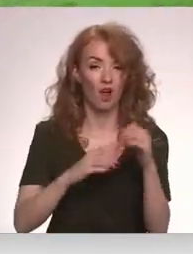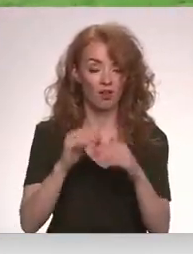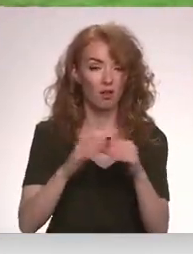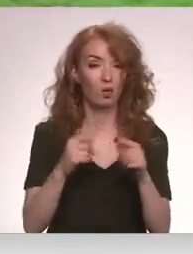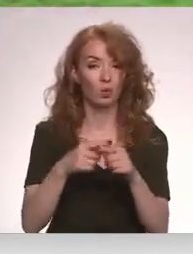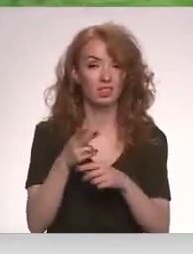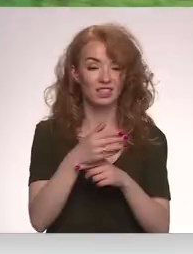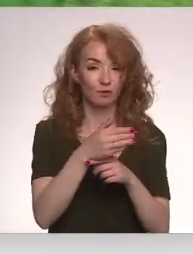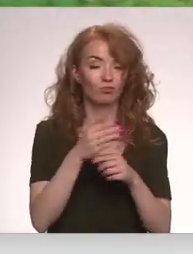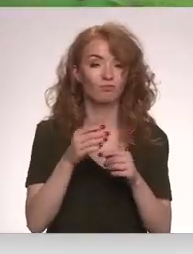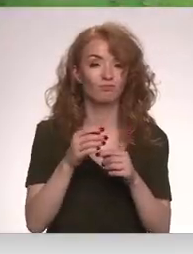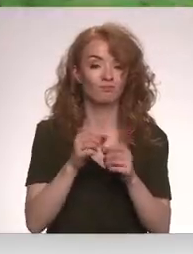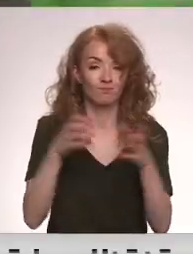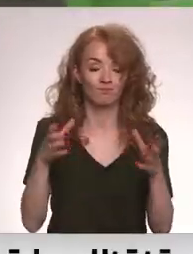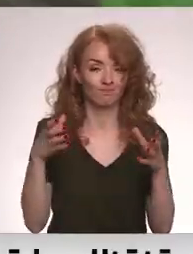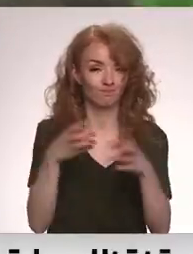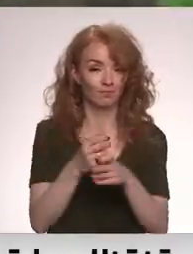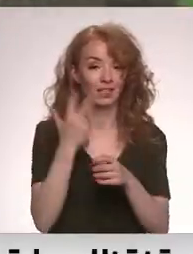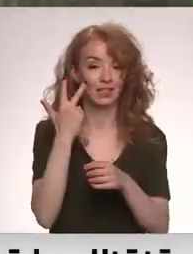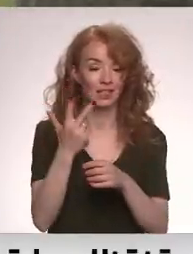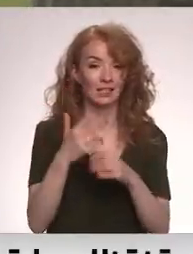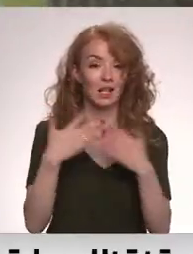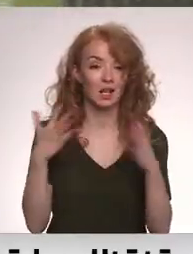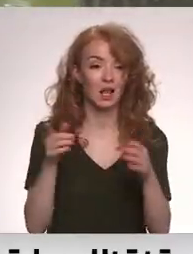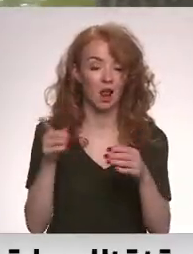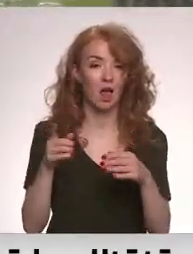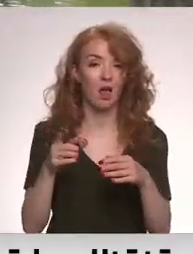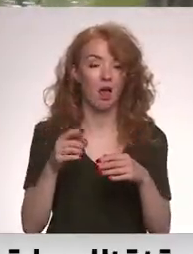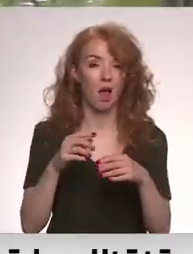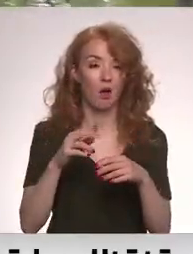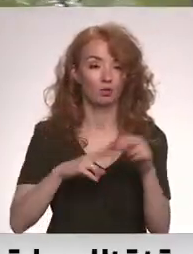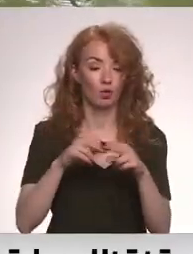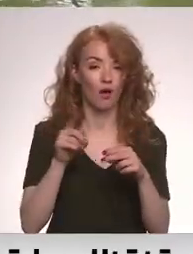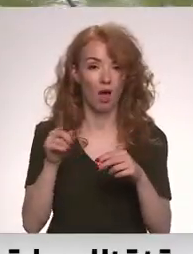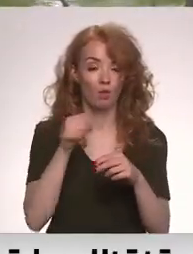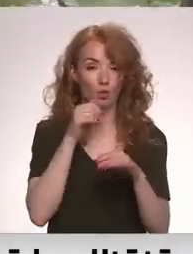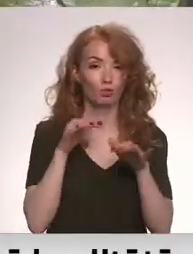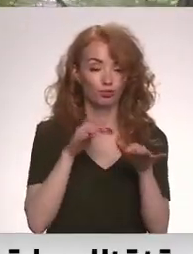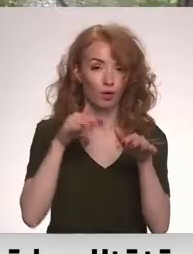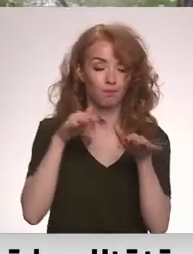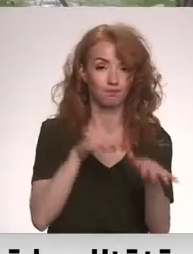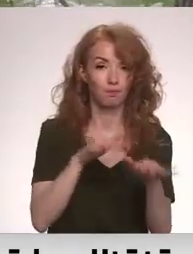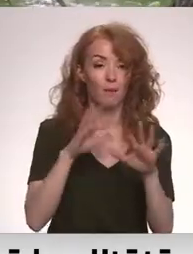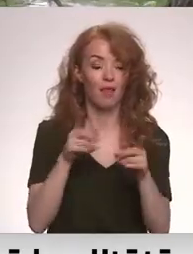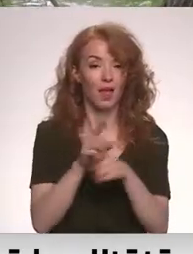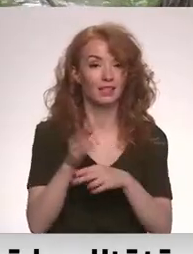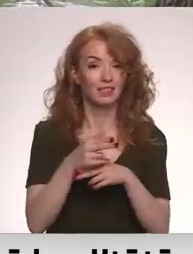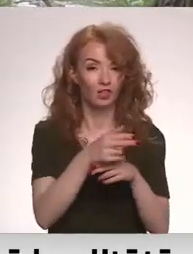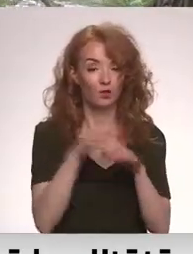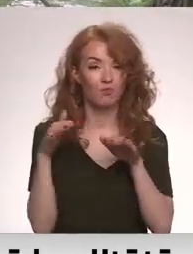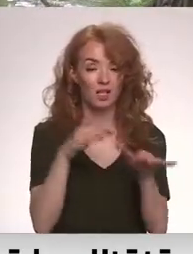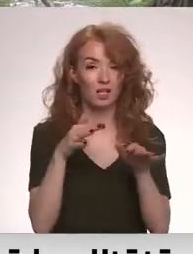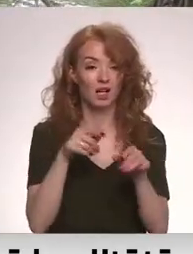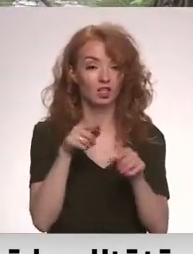zivju populāciju atstāja trīs uzbūvētie lielie aizsprosti, bet uz zivju migrāciju arī šis mazais